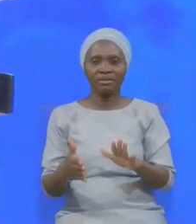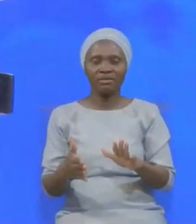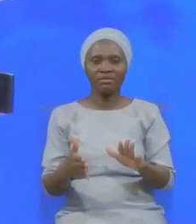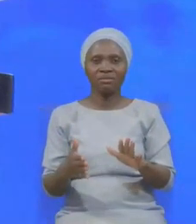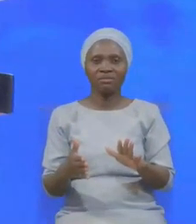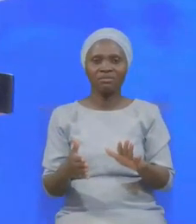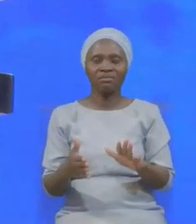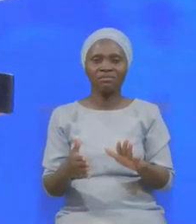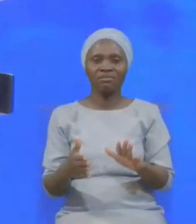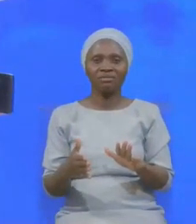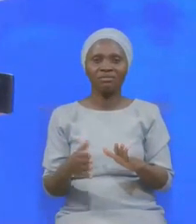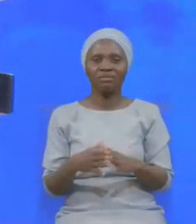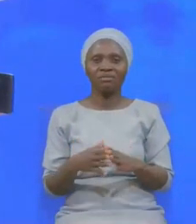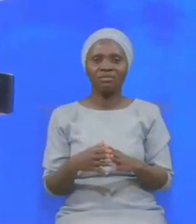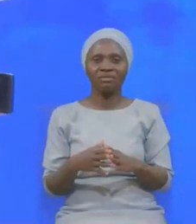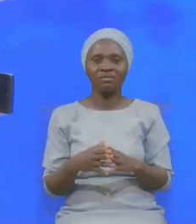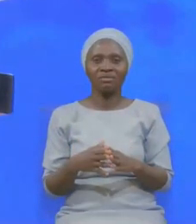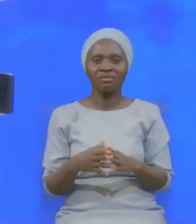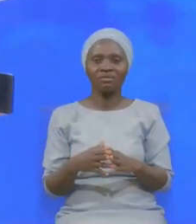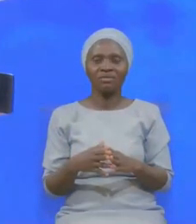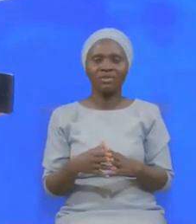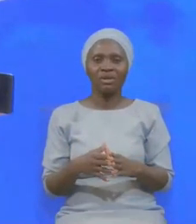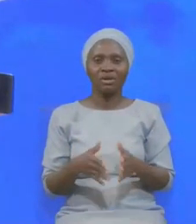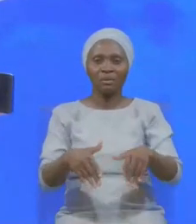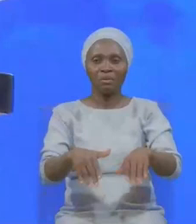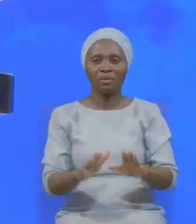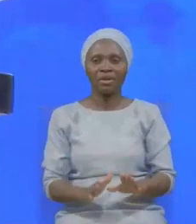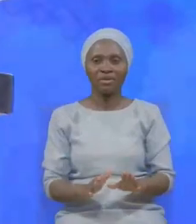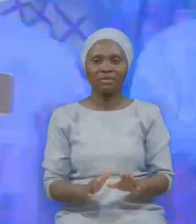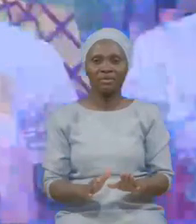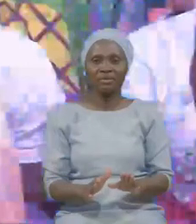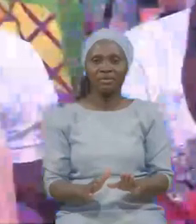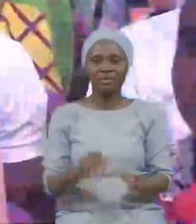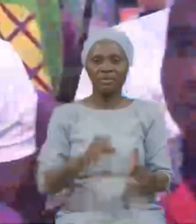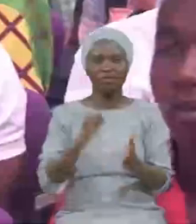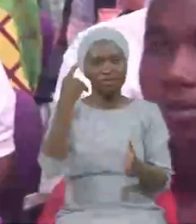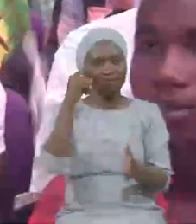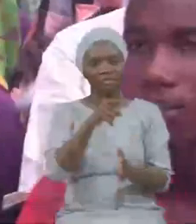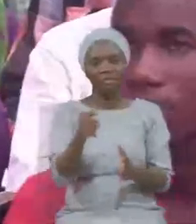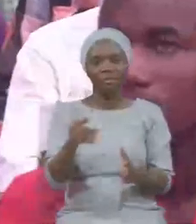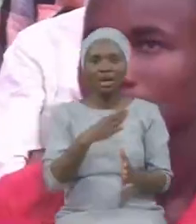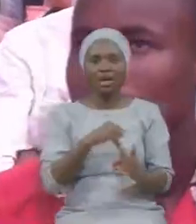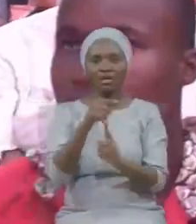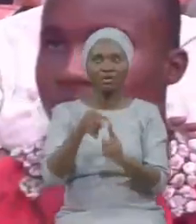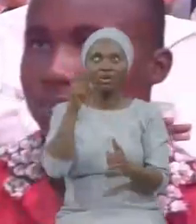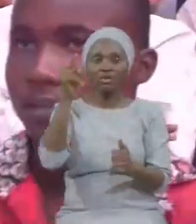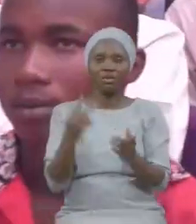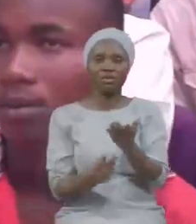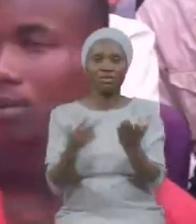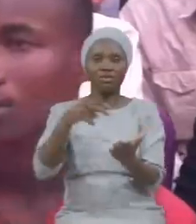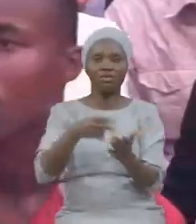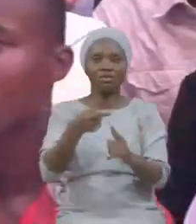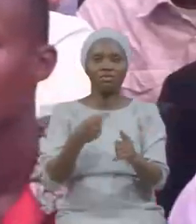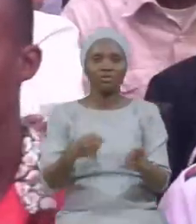vous. Lorsqu'il était enseveli, c'était pour vous. Et lorsqu'il est ressuscité d'entre